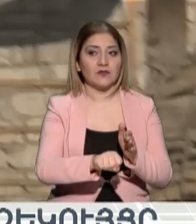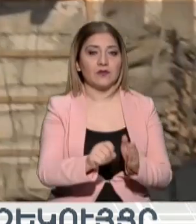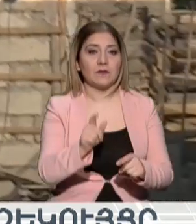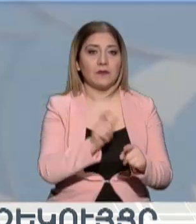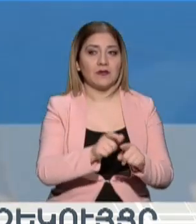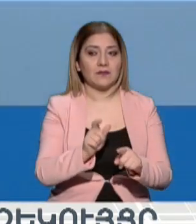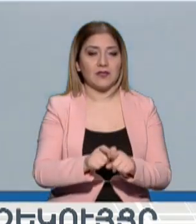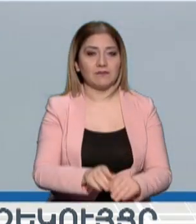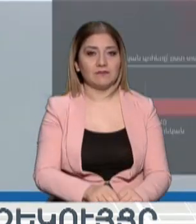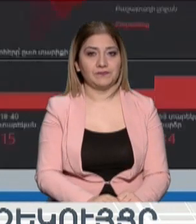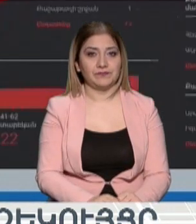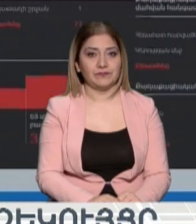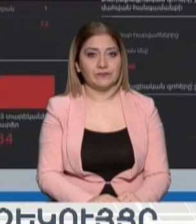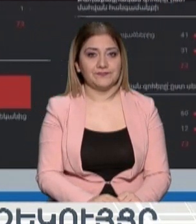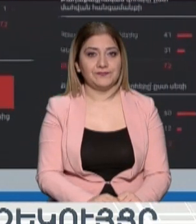դեպքերը։